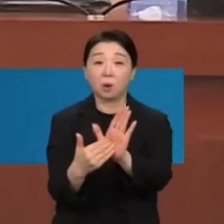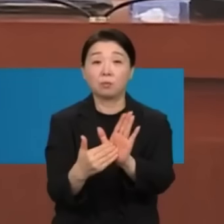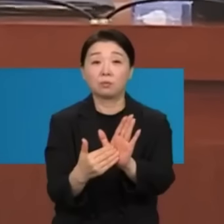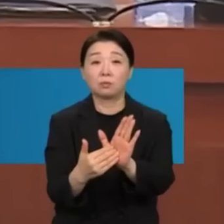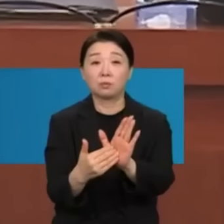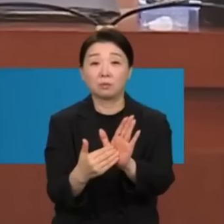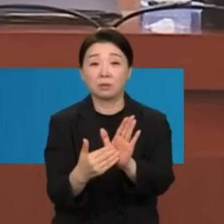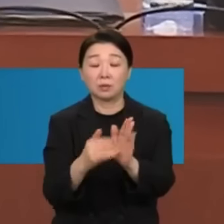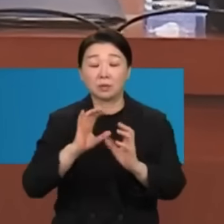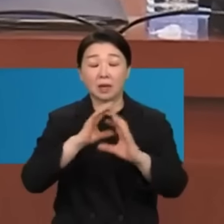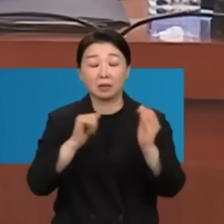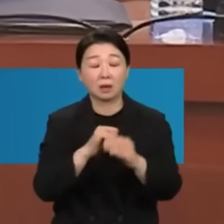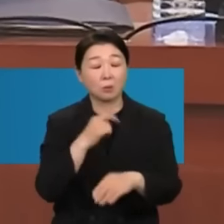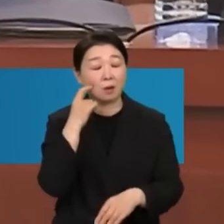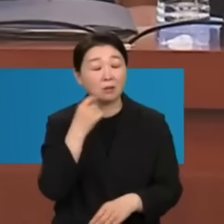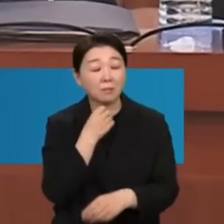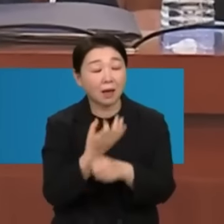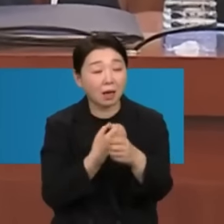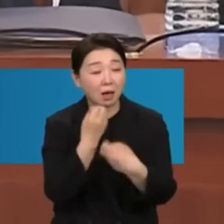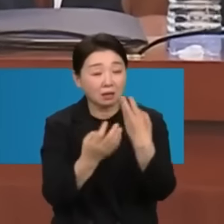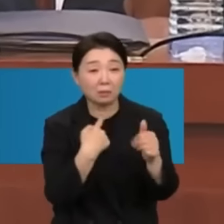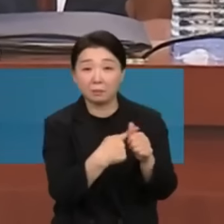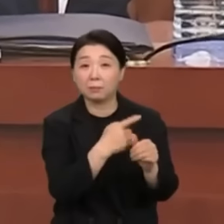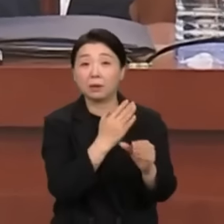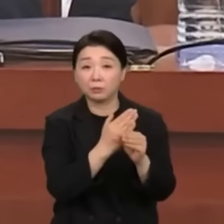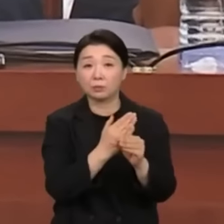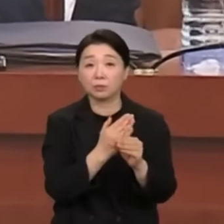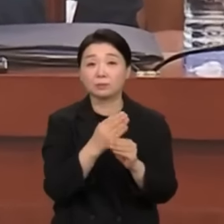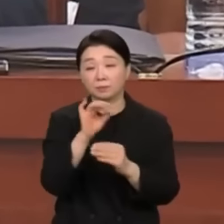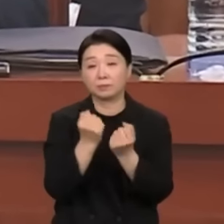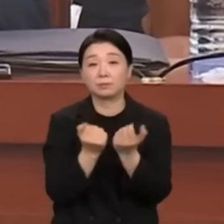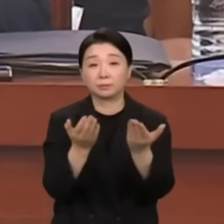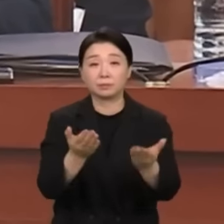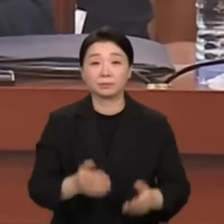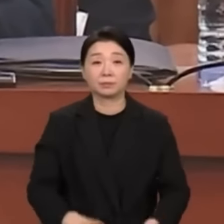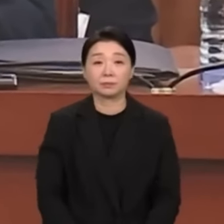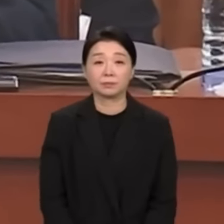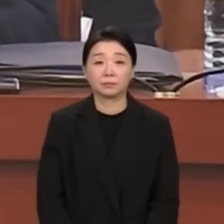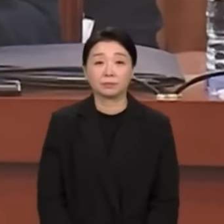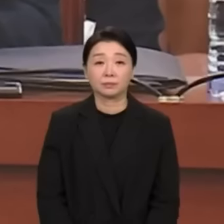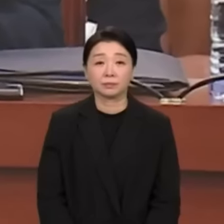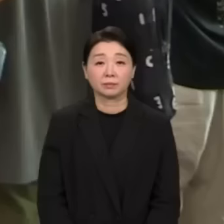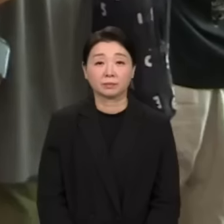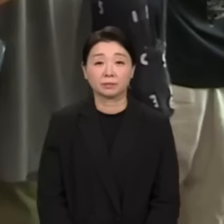대놓고 위증하겠다는 거 아니냐는 비난이 쏟아졌습니다. 첫 소식 최규진 기자입니다.